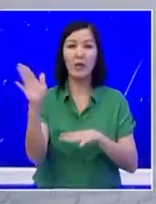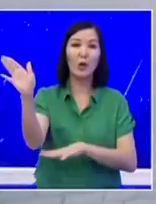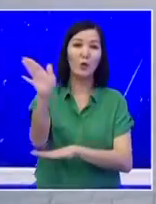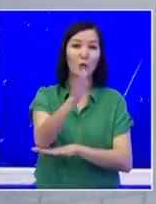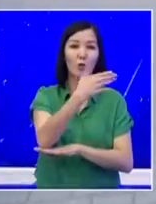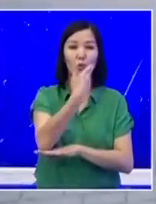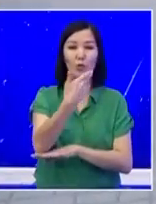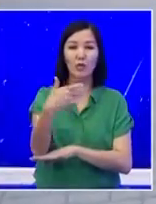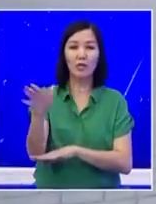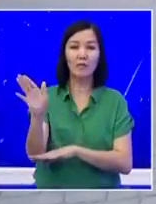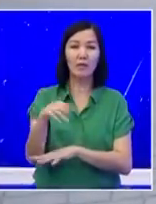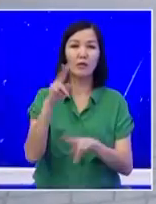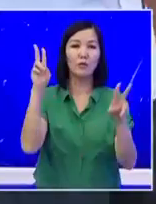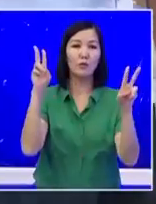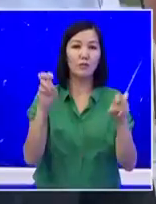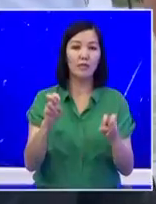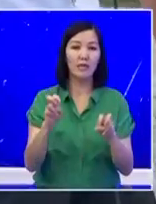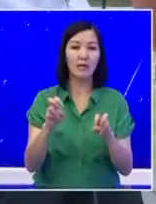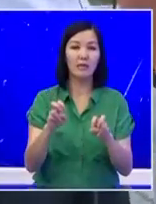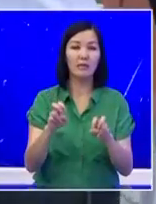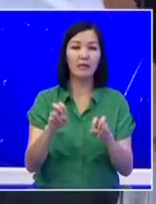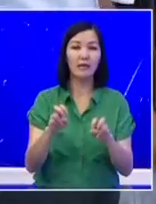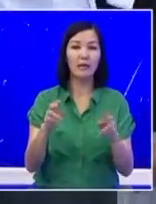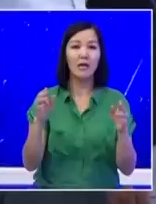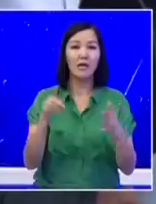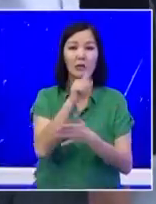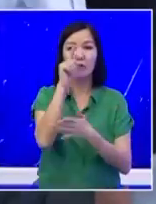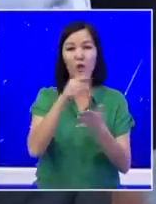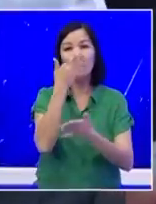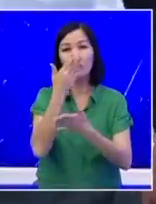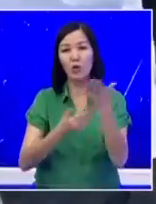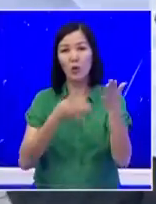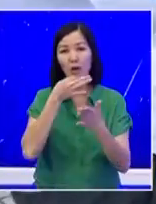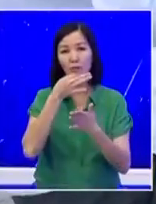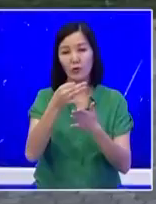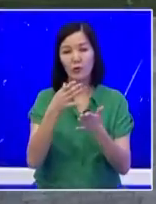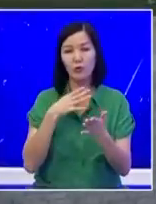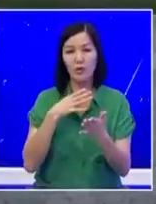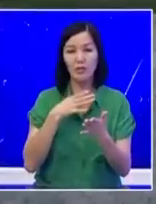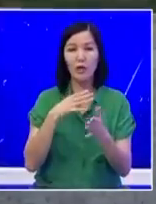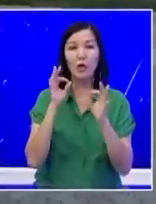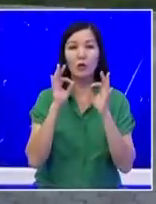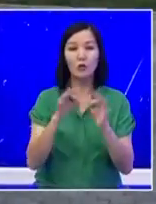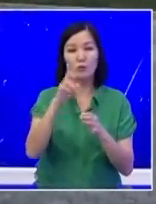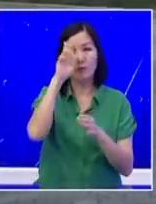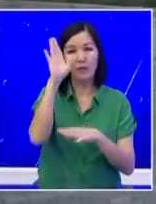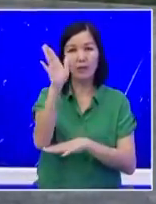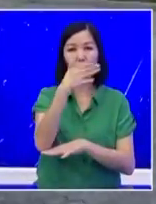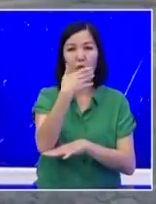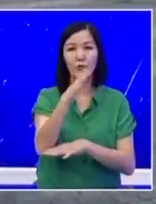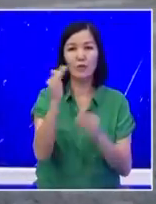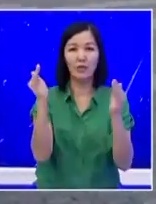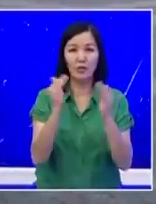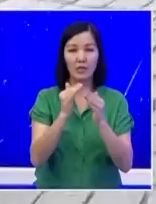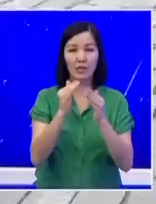желбірегені осындай атаумен мемлекеттік рәміздер тақырыбында шағын викторина өтті. Сұраққа дұрыс жауап бергендерге мемлекеттік тудың